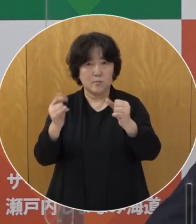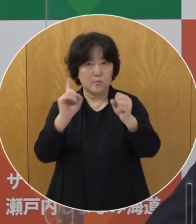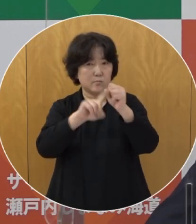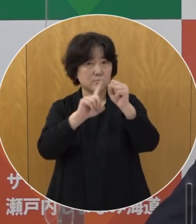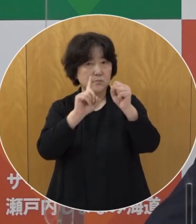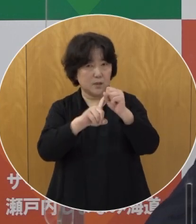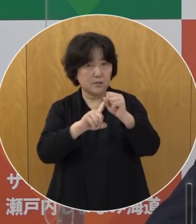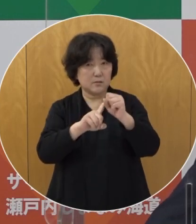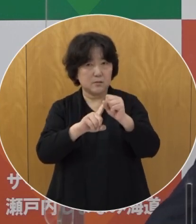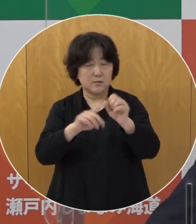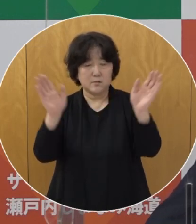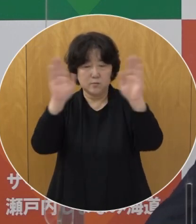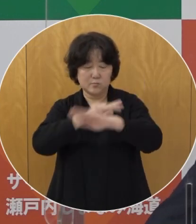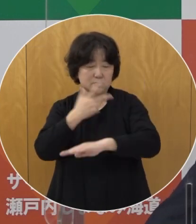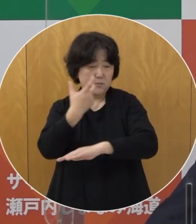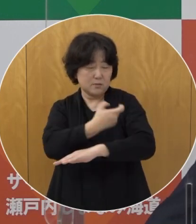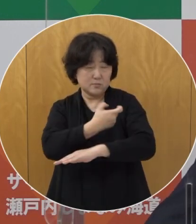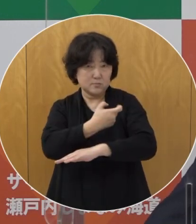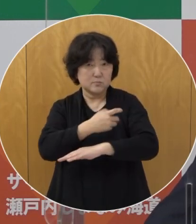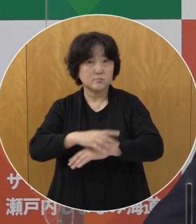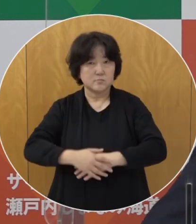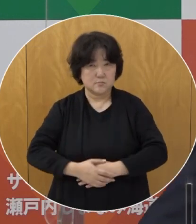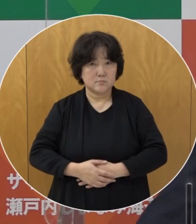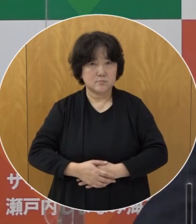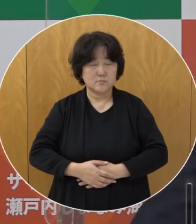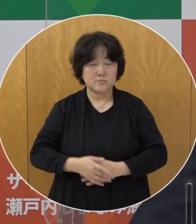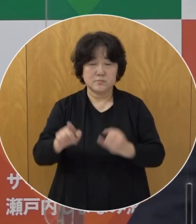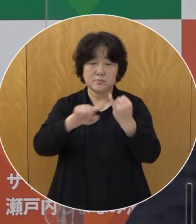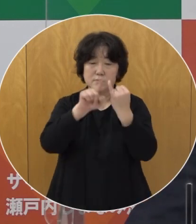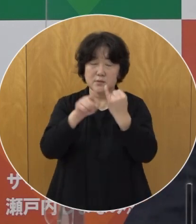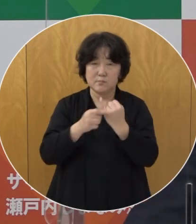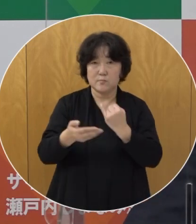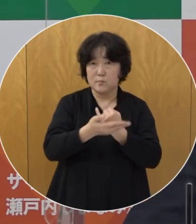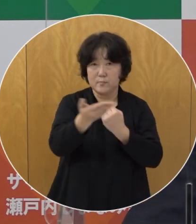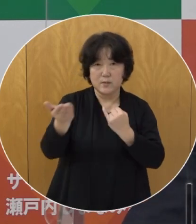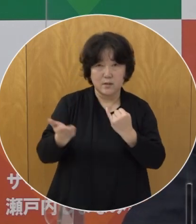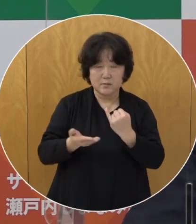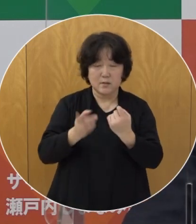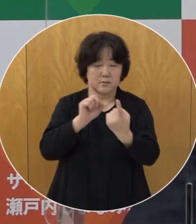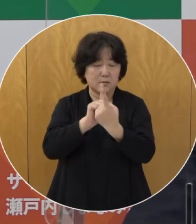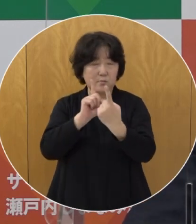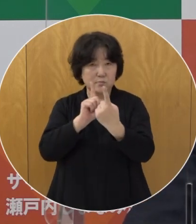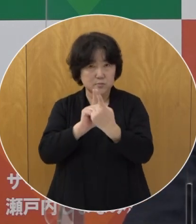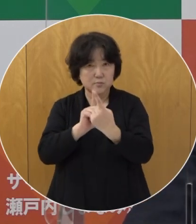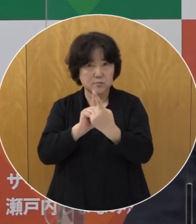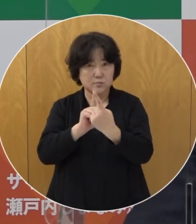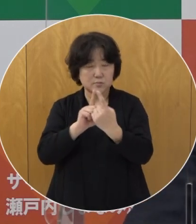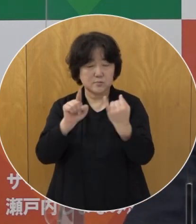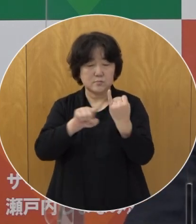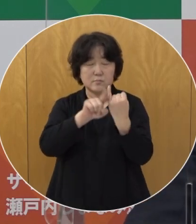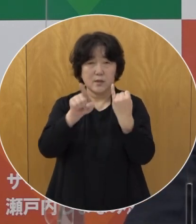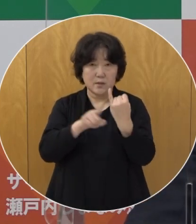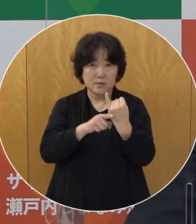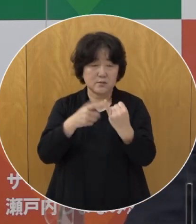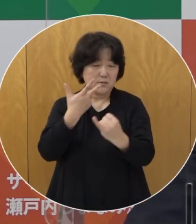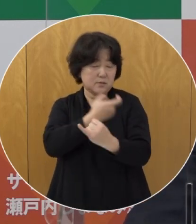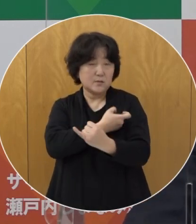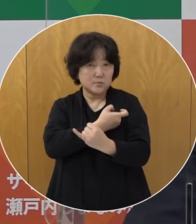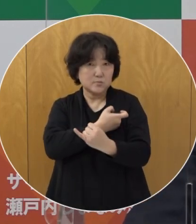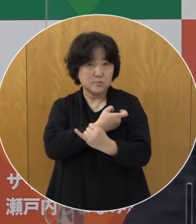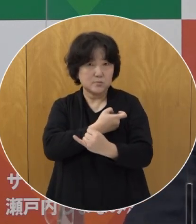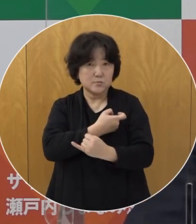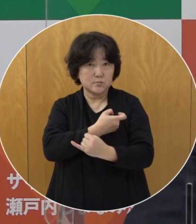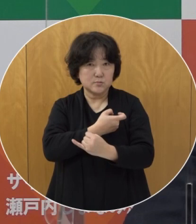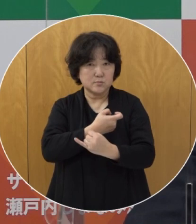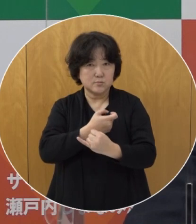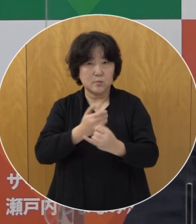たナイト接種、妊婦の皆さんに対してのマタニティ接種、これ